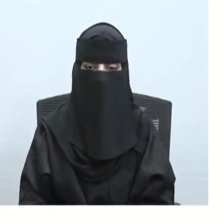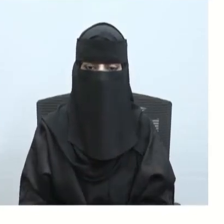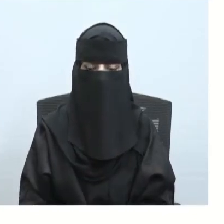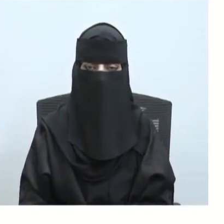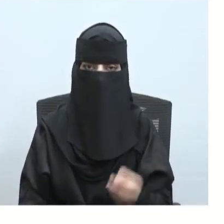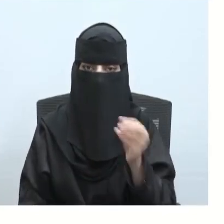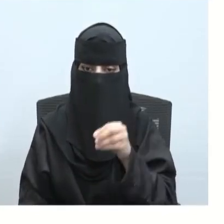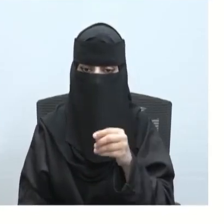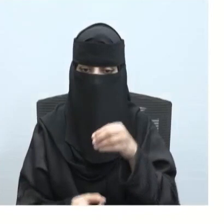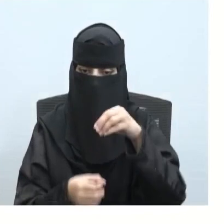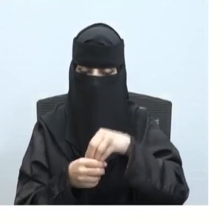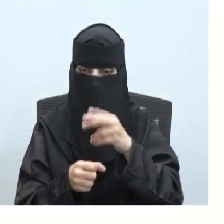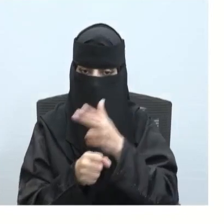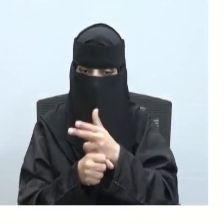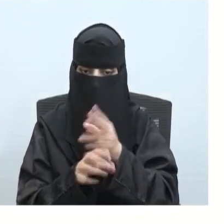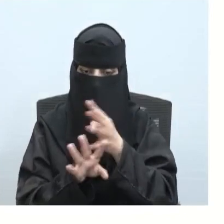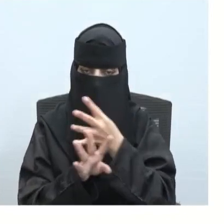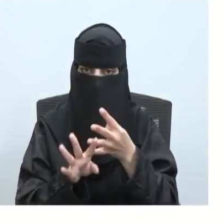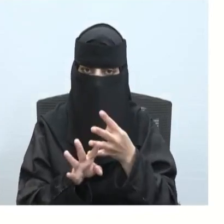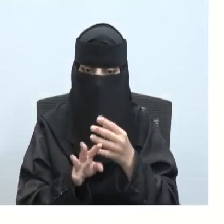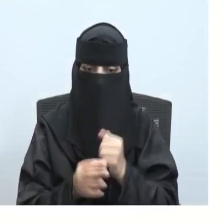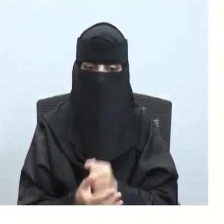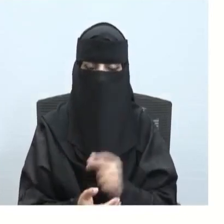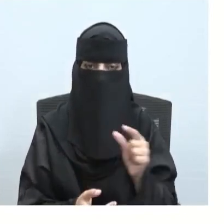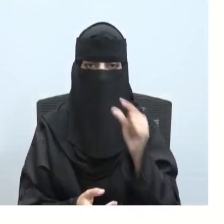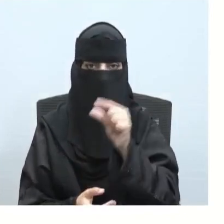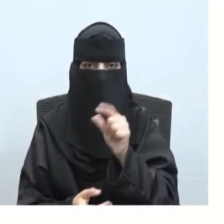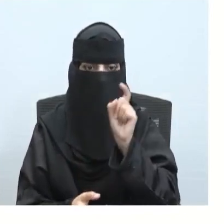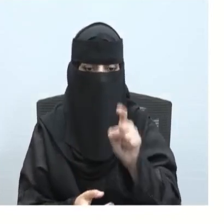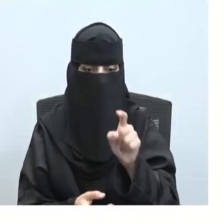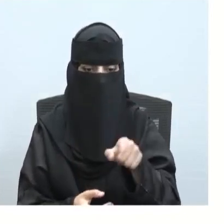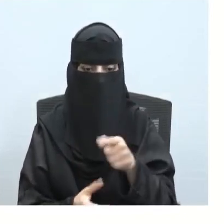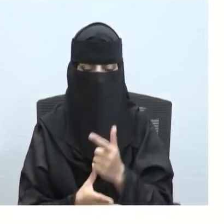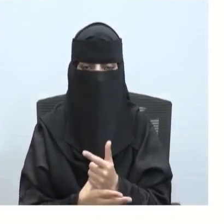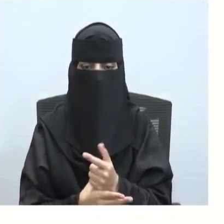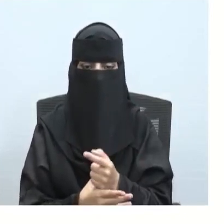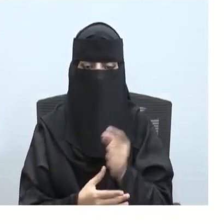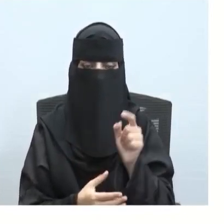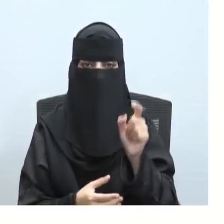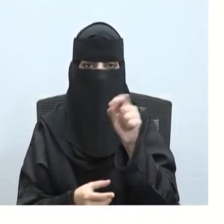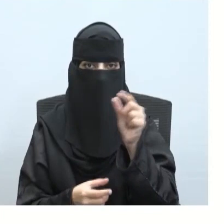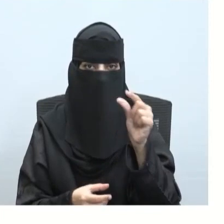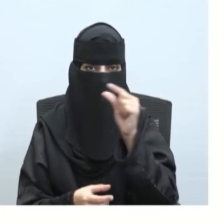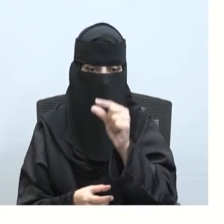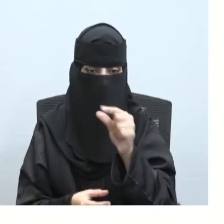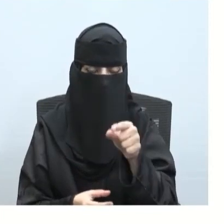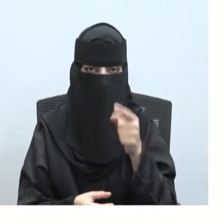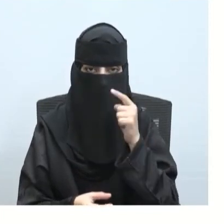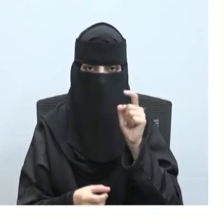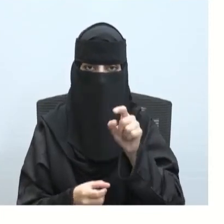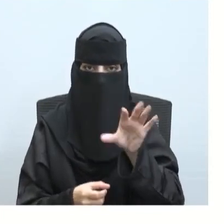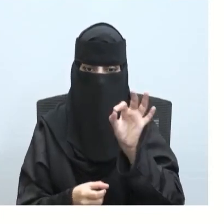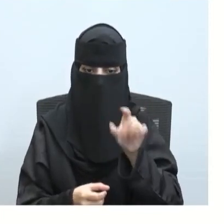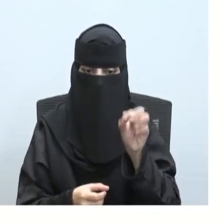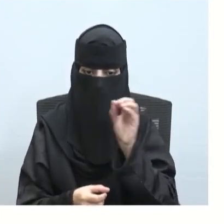بعد ذلك قمنا بإدراج المقطع البرمجي العقدة، نقوم بالضغط على العقدة، بعد ذلك من Device